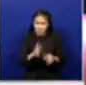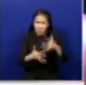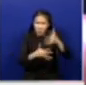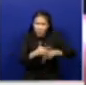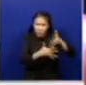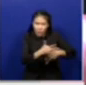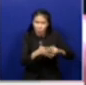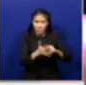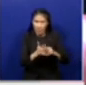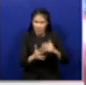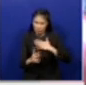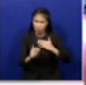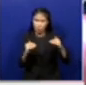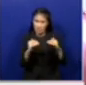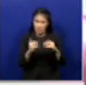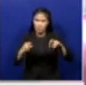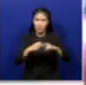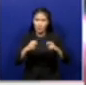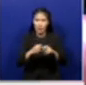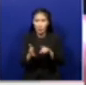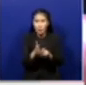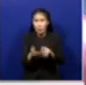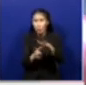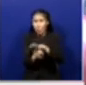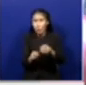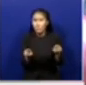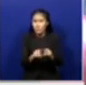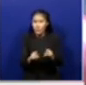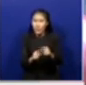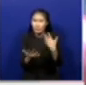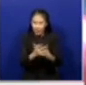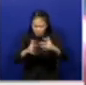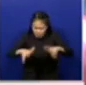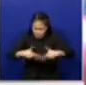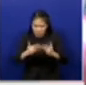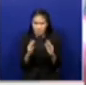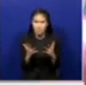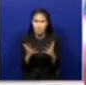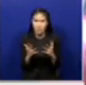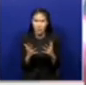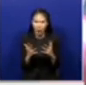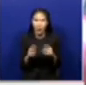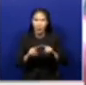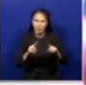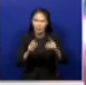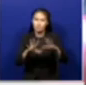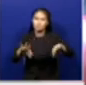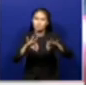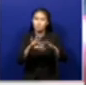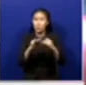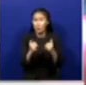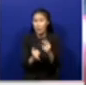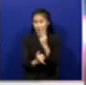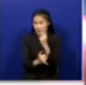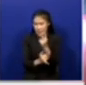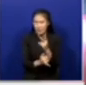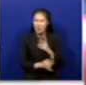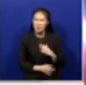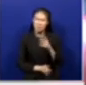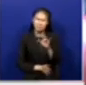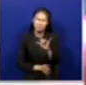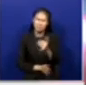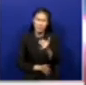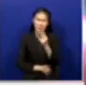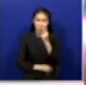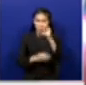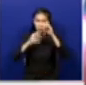ได้เพราะเขาก็คือผู้ประสบกับภัยโควิดนี้เช่นเดียวกันอันนี้เป็นสิ่งที่แสดงให้เห็นว่าบางครั้งรั